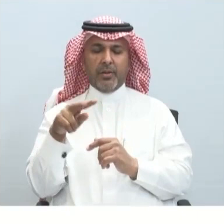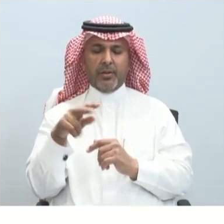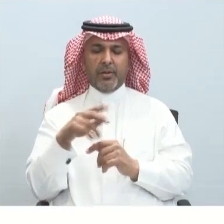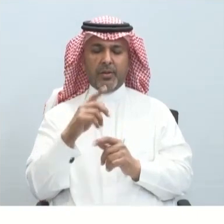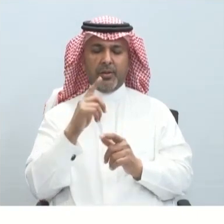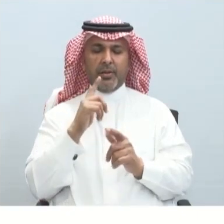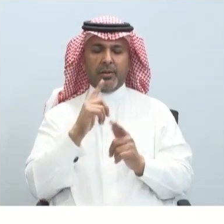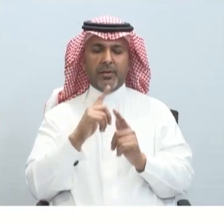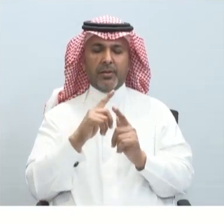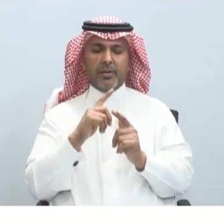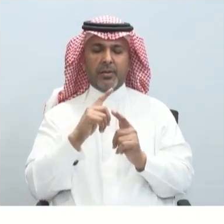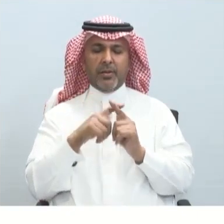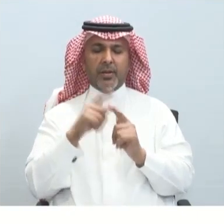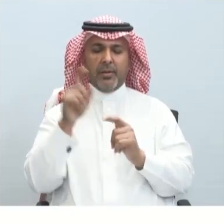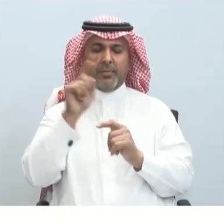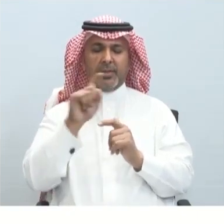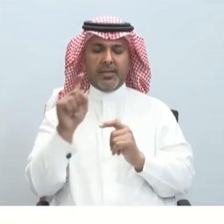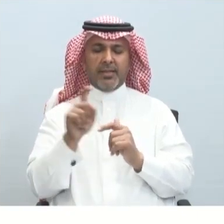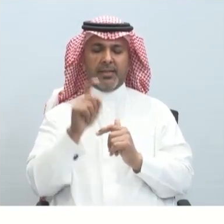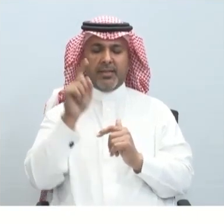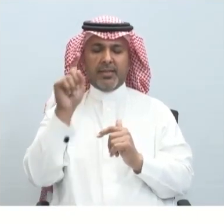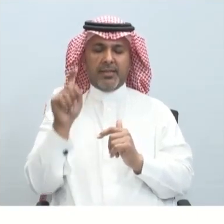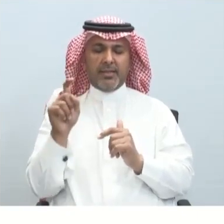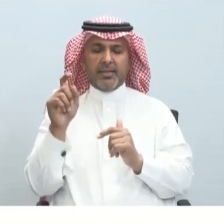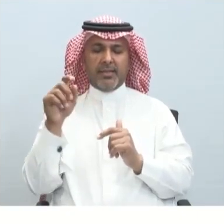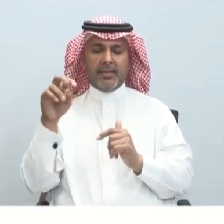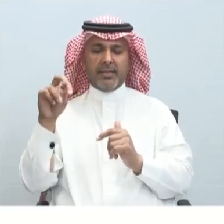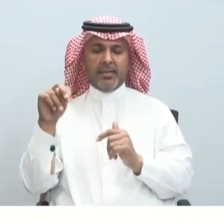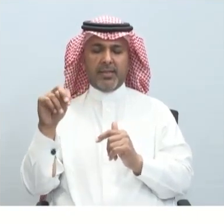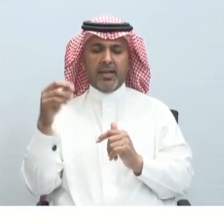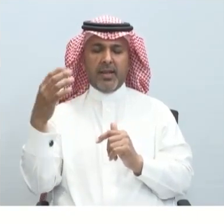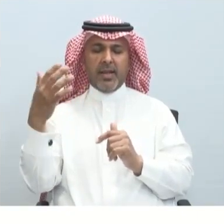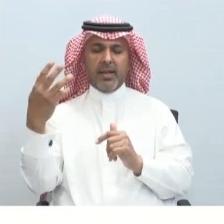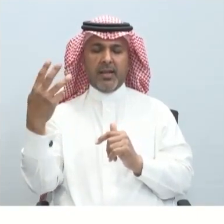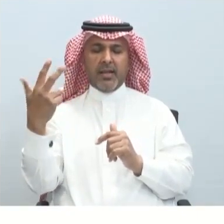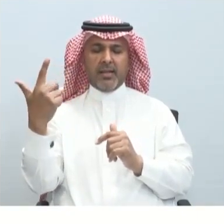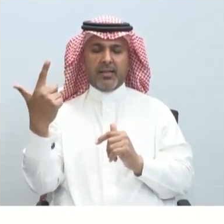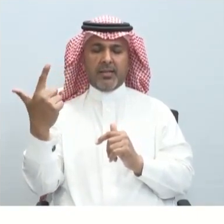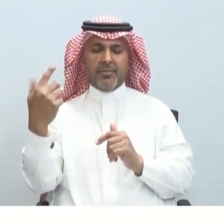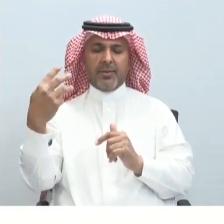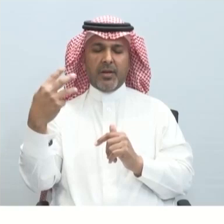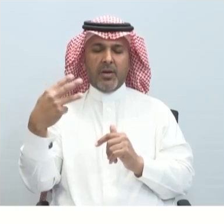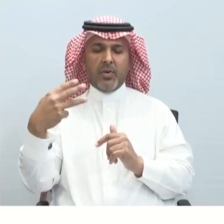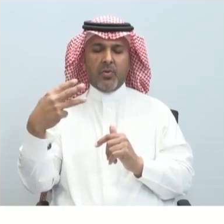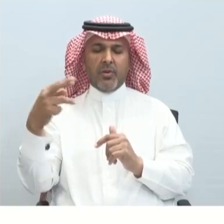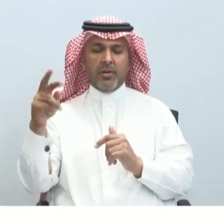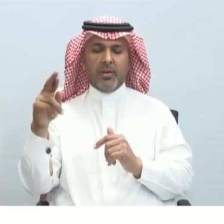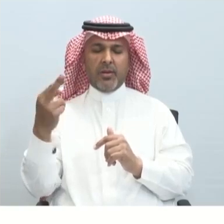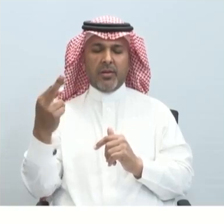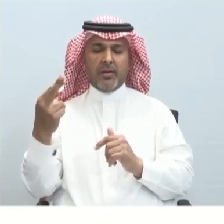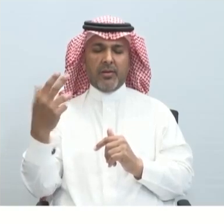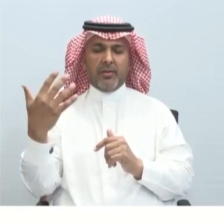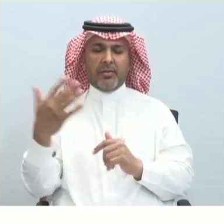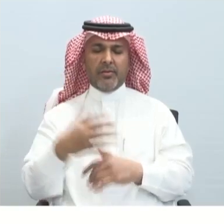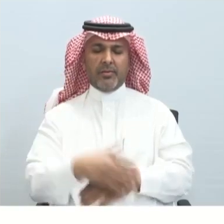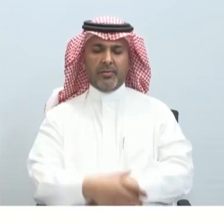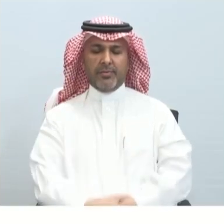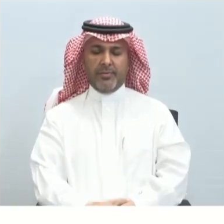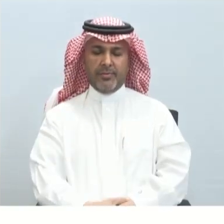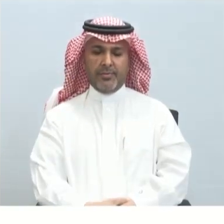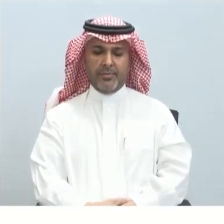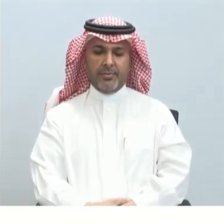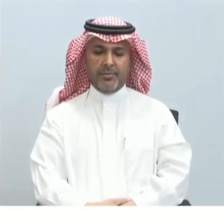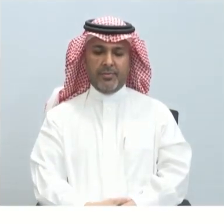دائما تعاملوا بالاله الحاسبه بهداوه يعني لا تستعجلون في الحسابات وتاكدوا قبل ان تضغطون على زر اليساوي